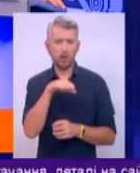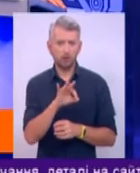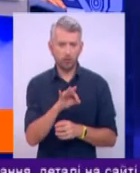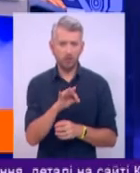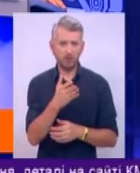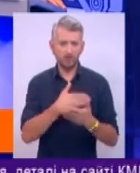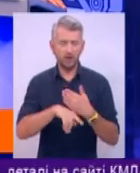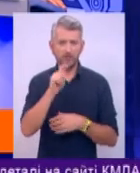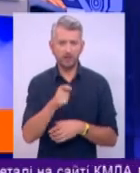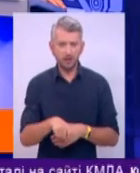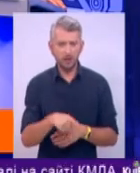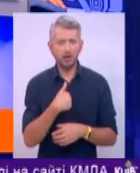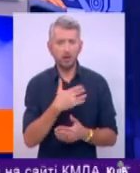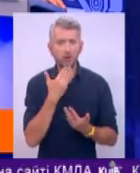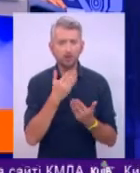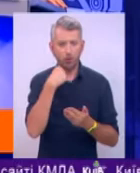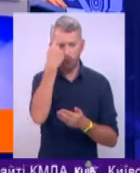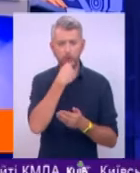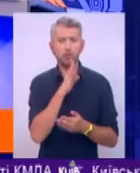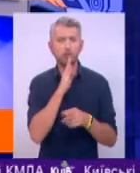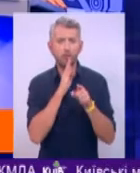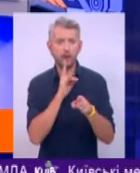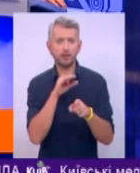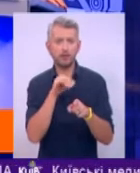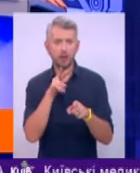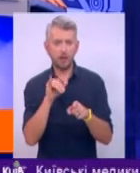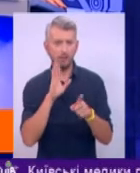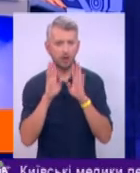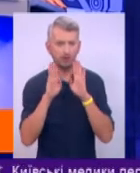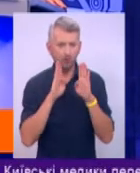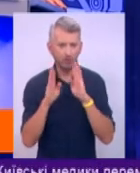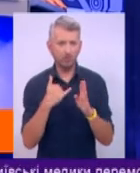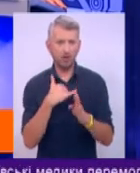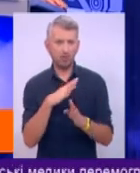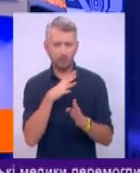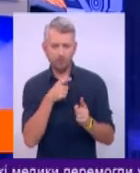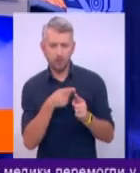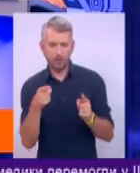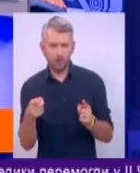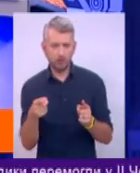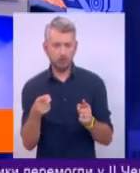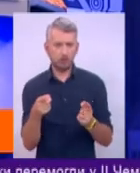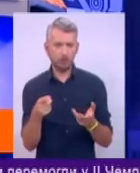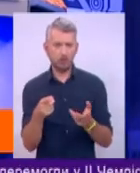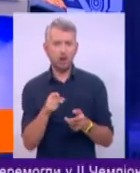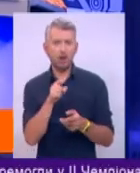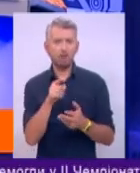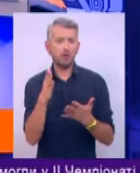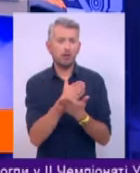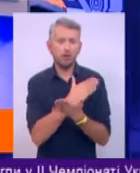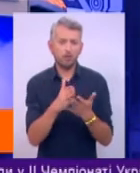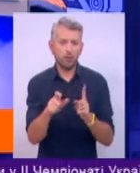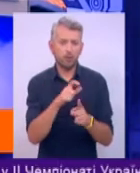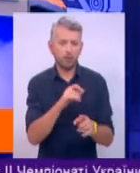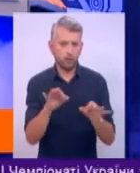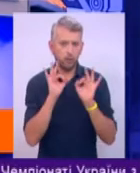саме, так? Звертаюся особисто до пані Наталії сам в Фейсбуці. Ну, було така період, такий був само. Вона взагалі нічого не відповіла.